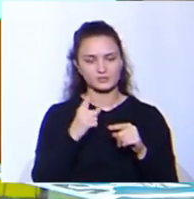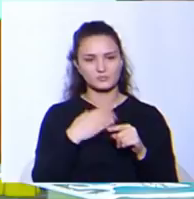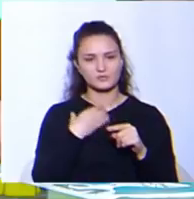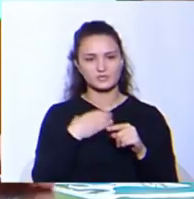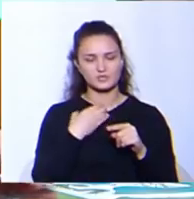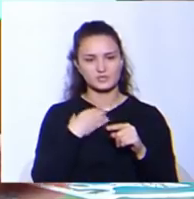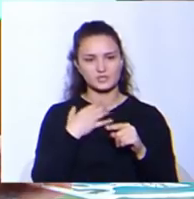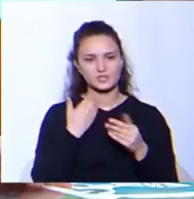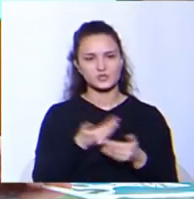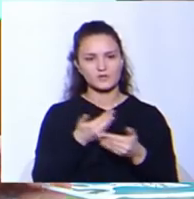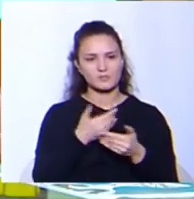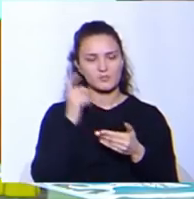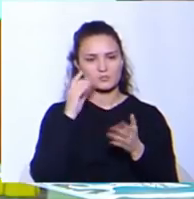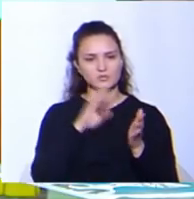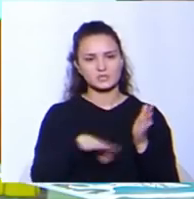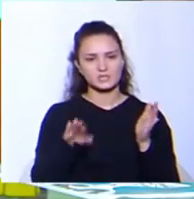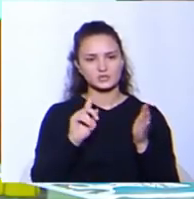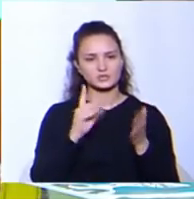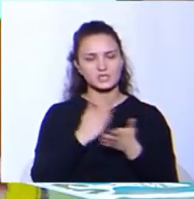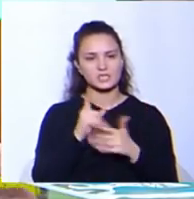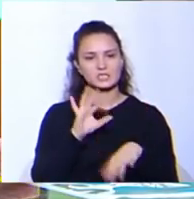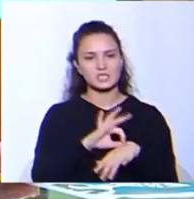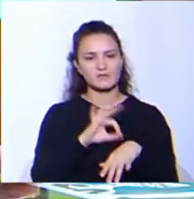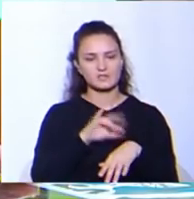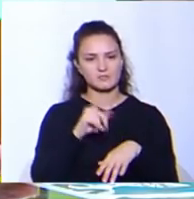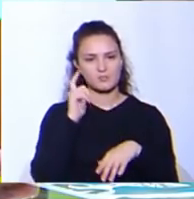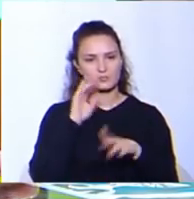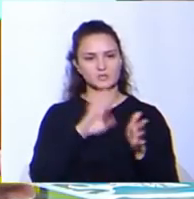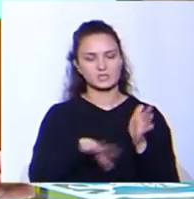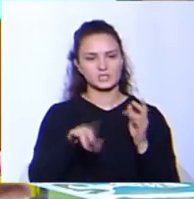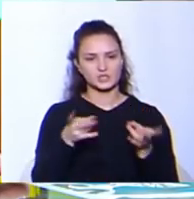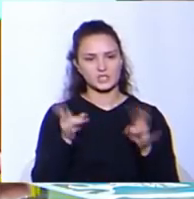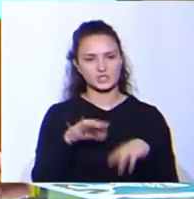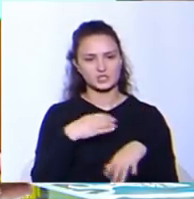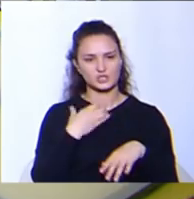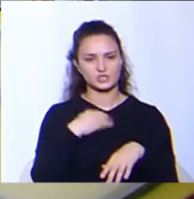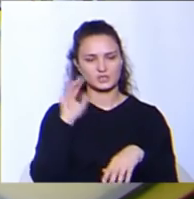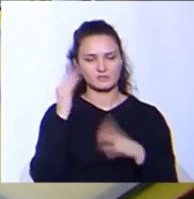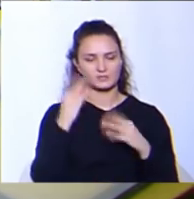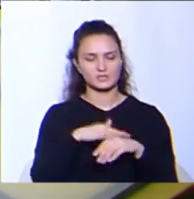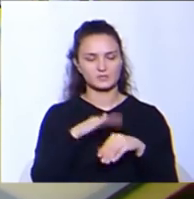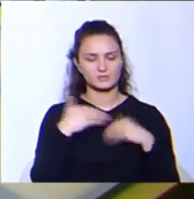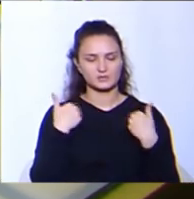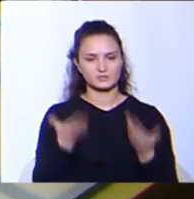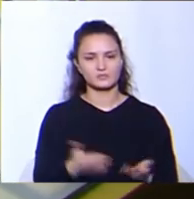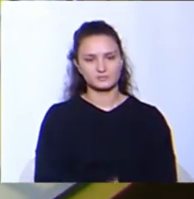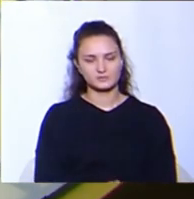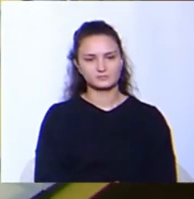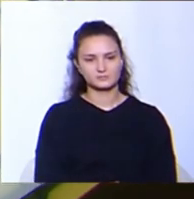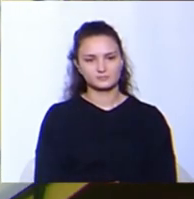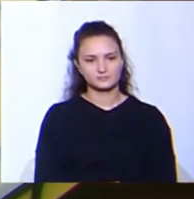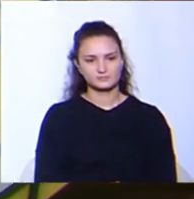გვეშინია ცხოვრება მობილურის გარეშე, რა სინდრომია მობილურის გარეშე დარჩენის შიში. ნახვამდის ღერძობას გისურვებთ.